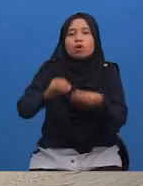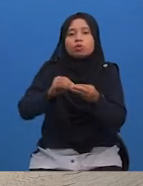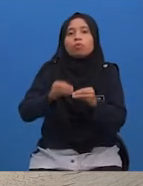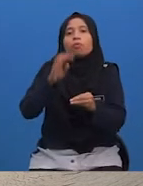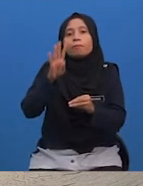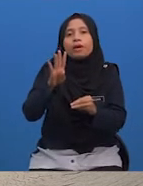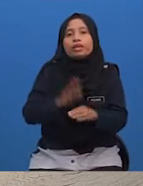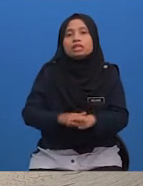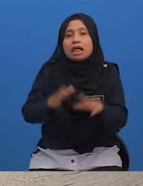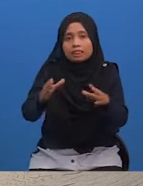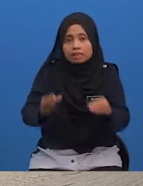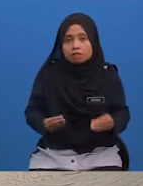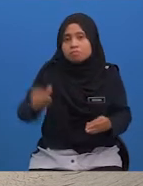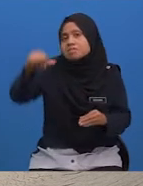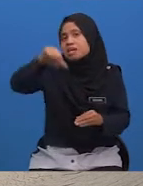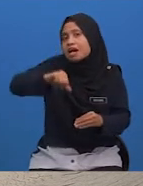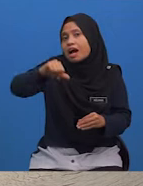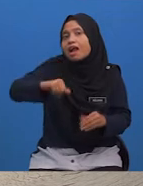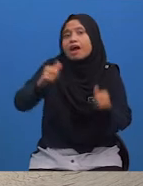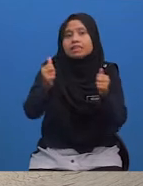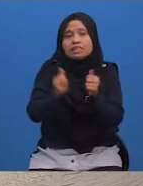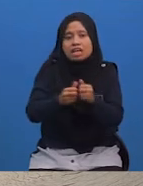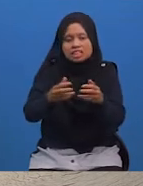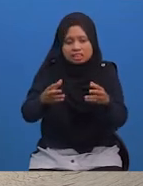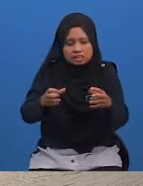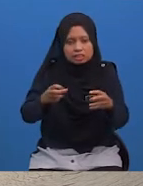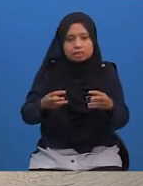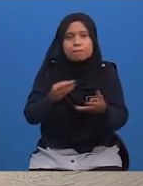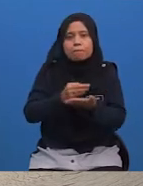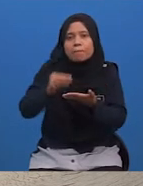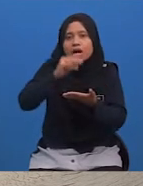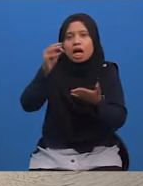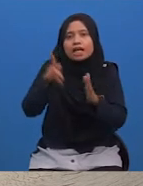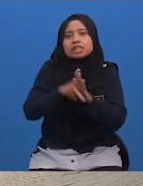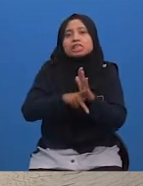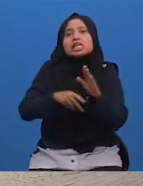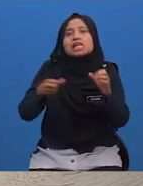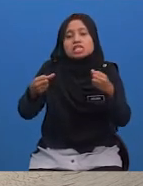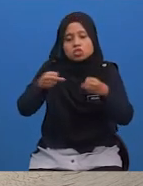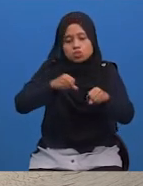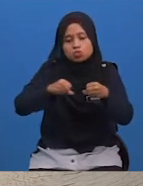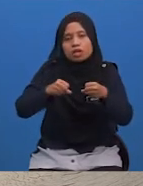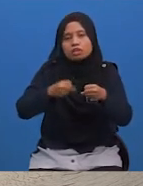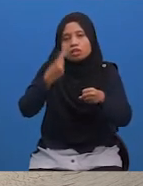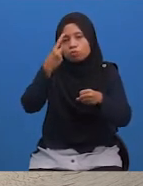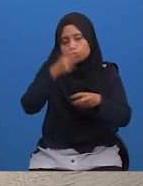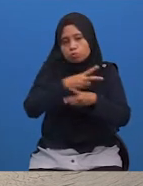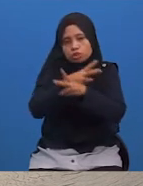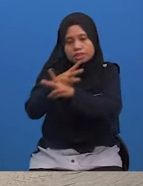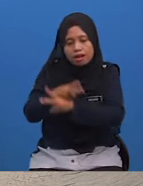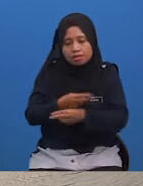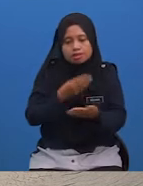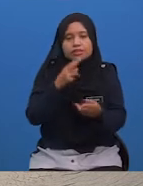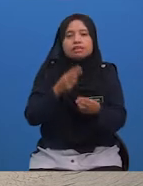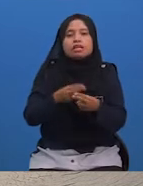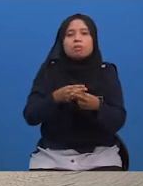Yang keempat, menerima kekalahan dengan semangat kesukanan demi menjaga nama